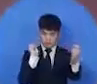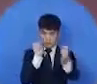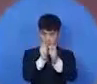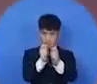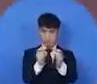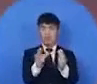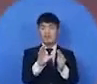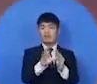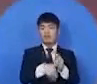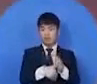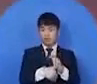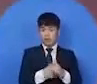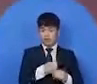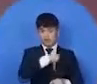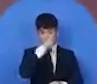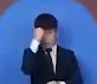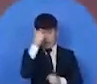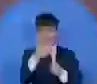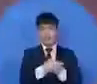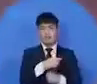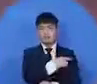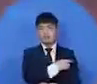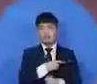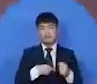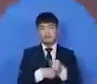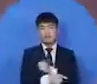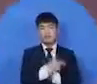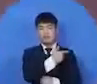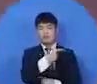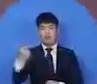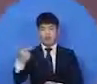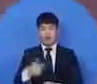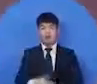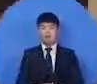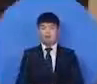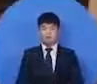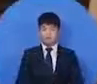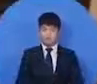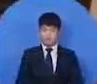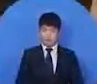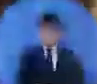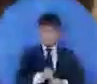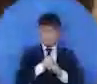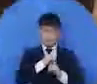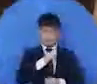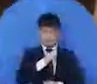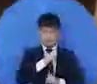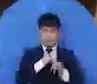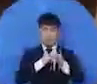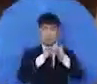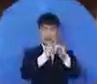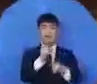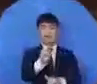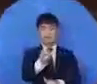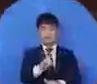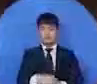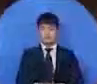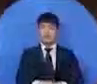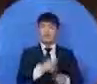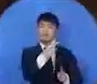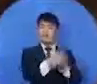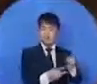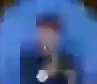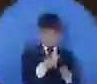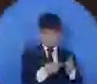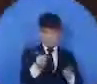한국 소비자 평가 최고의 브랜드 대상 은 지방자치단체와 공공 서비스 기관 의 대상으로 산업경제 와 보건 복지 등